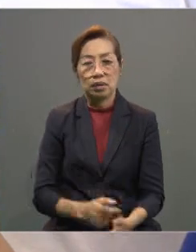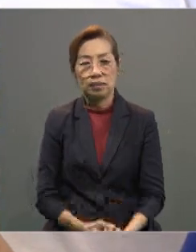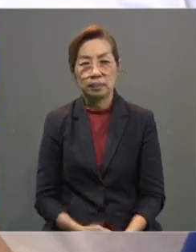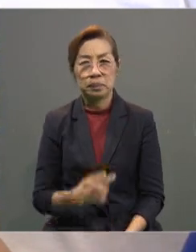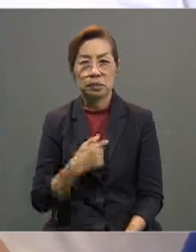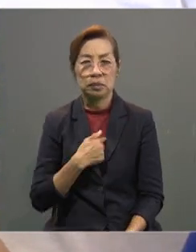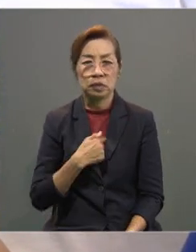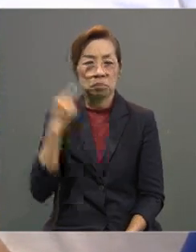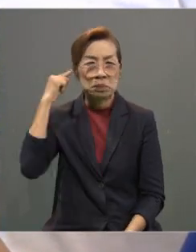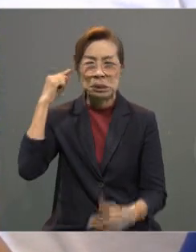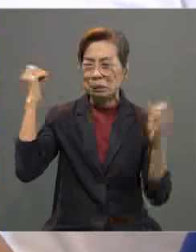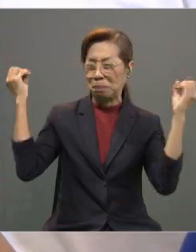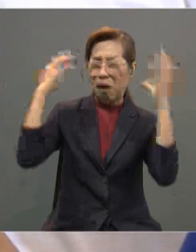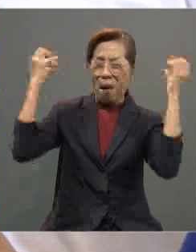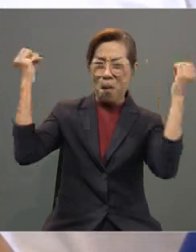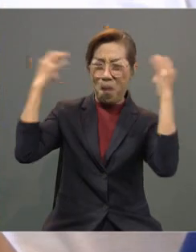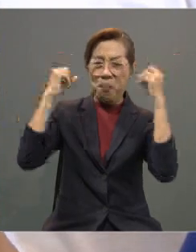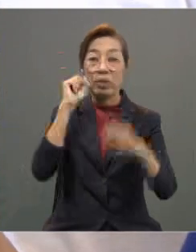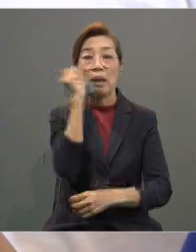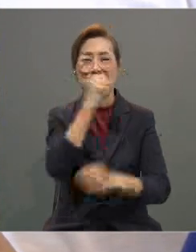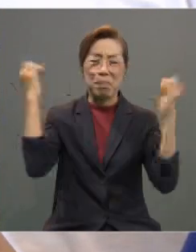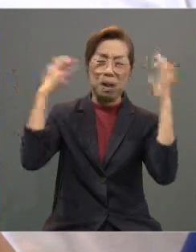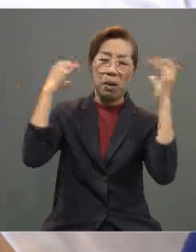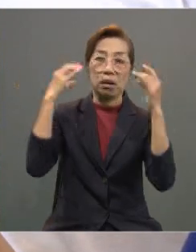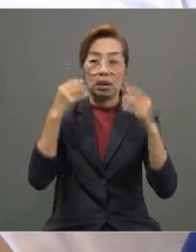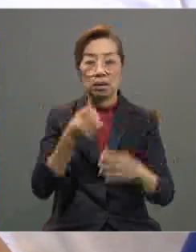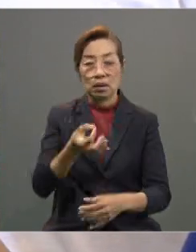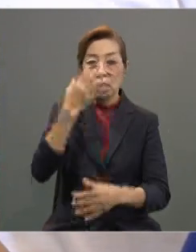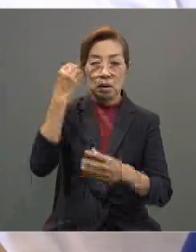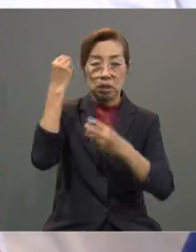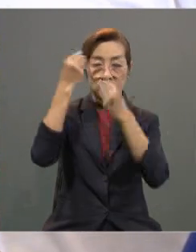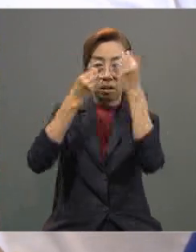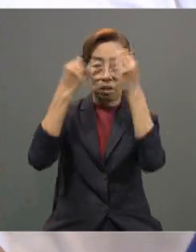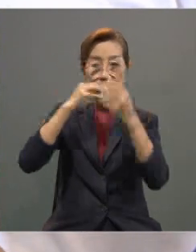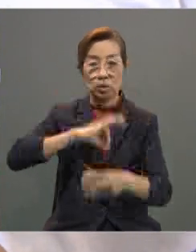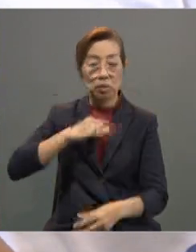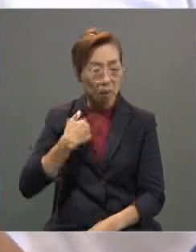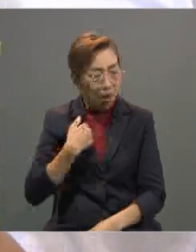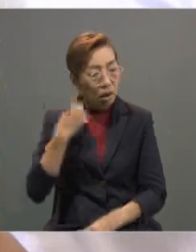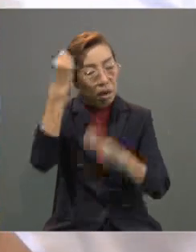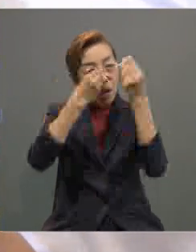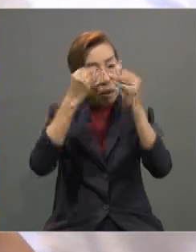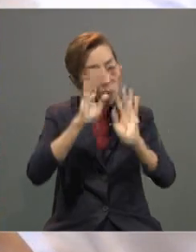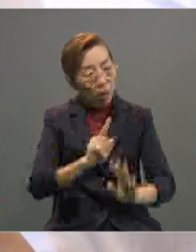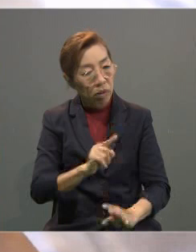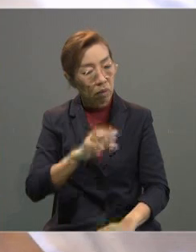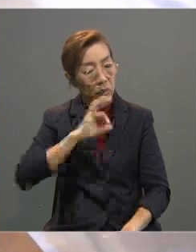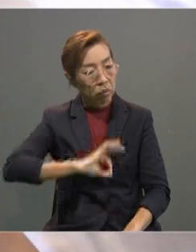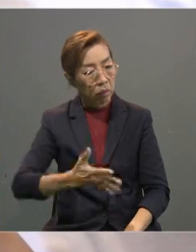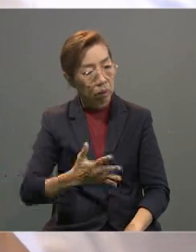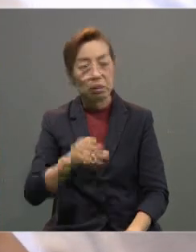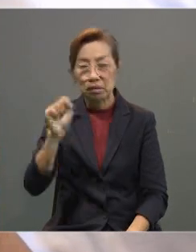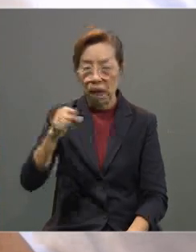ไร มันเพลงมันดังมากค่ะแล้วก็หลังจากนั้นก็รู้สึกมึนเมาค่ะ ครับมึนเมามันคอนเซ็ปต ์แล้วก็ค่ะ